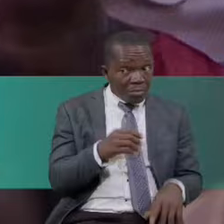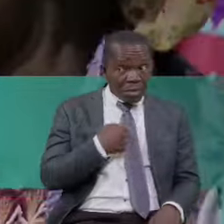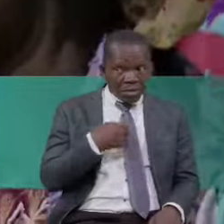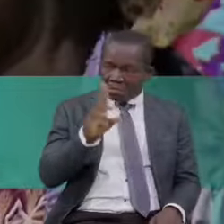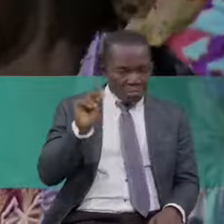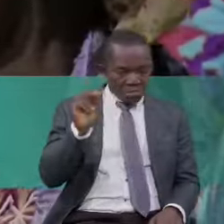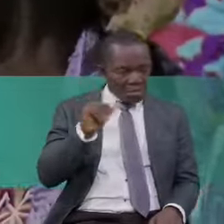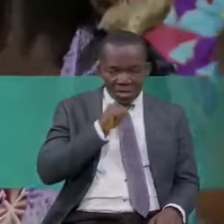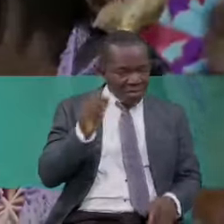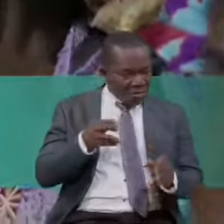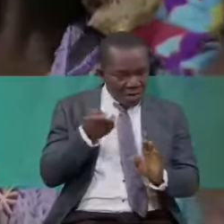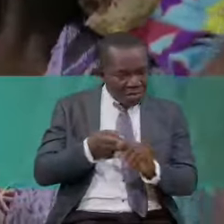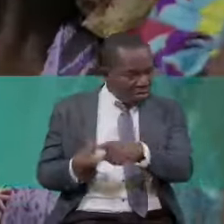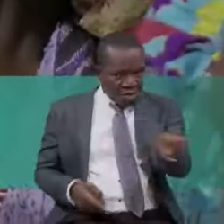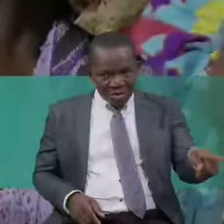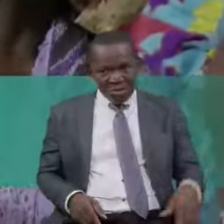les